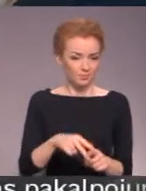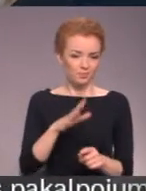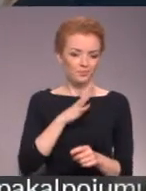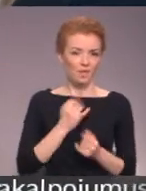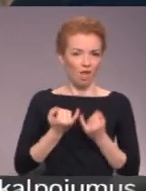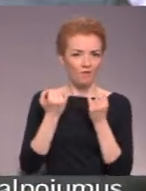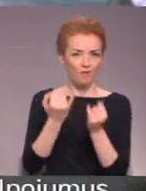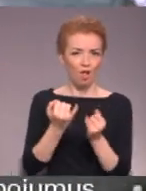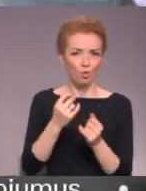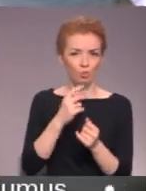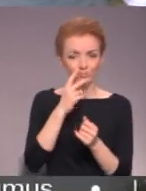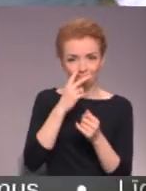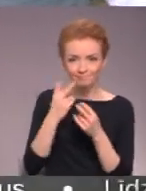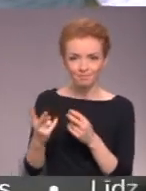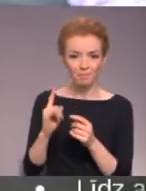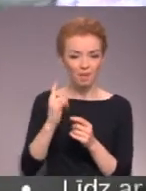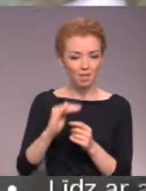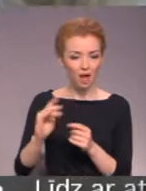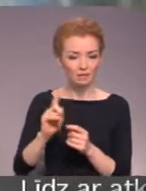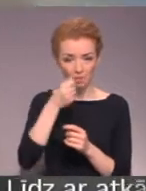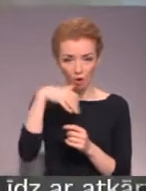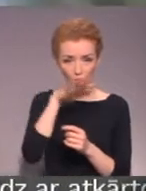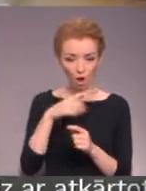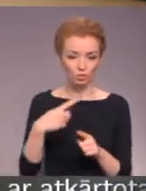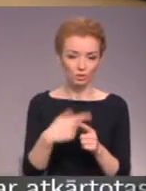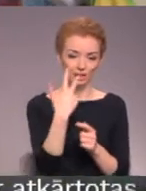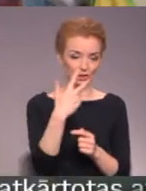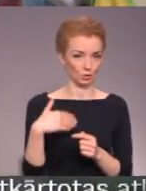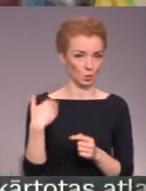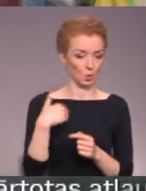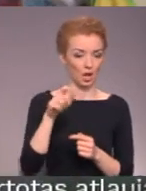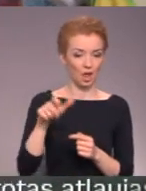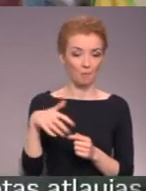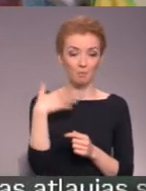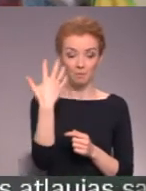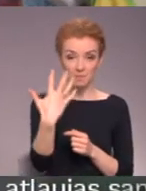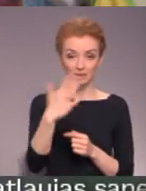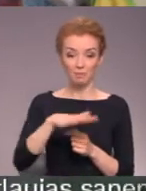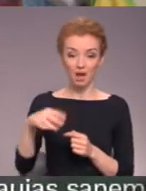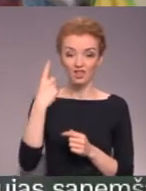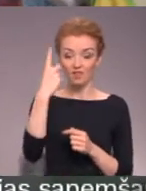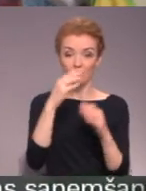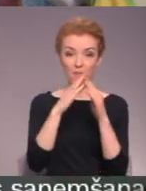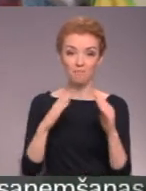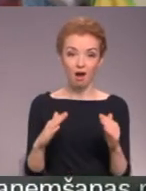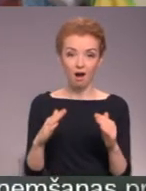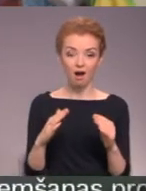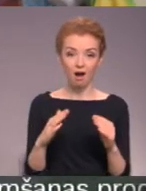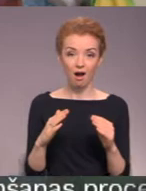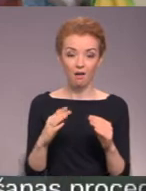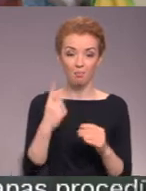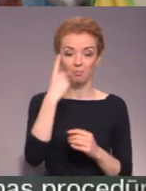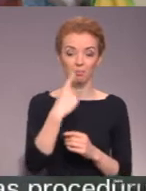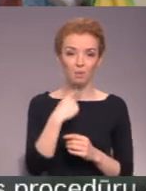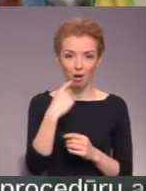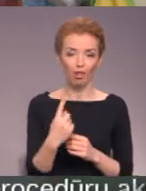gan abām mazajām māsām, kuras vēl bērnu dārza vecuma, gan trim skolēniem. 5 bērni vienā mājā, un pirmā